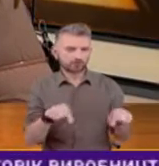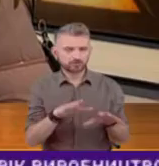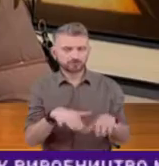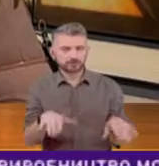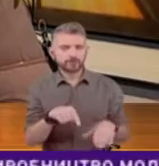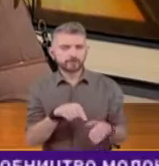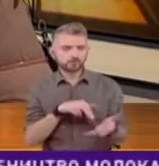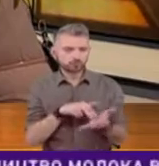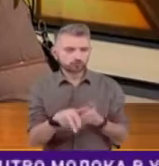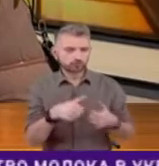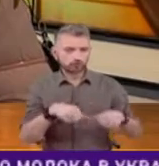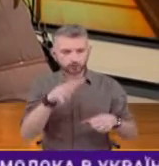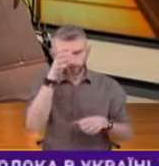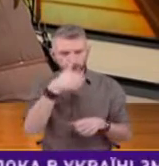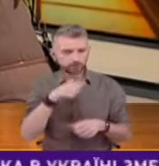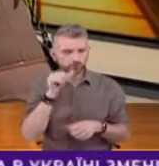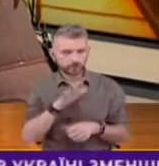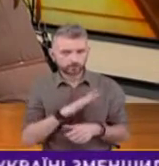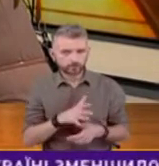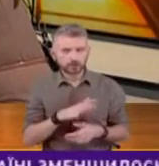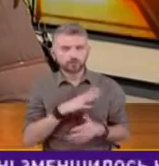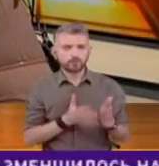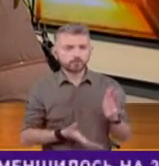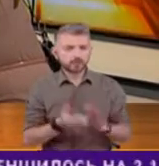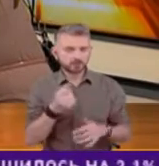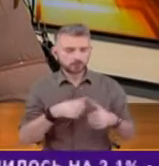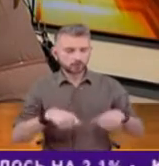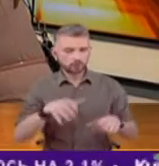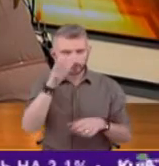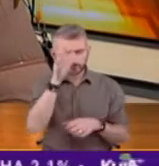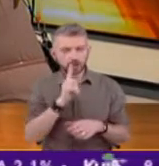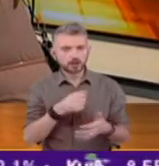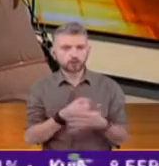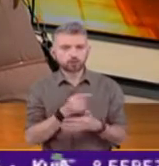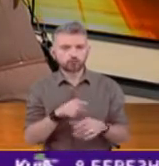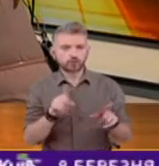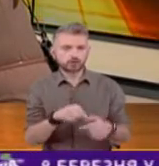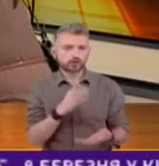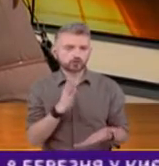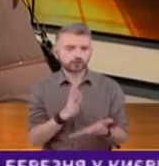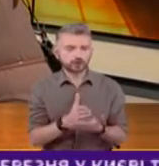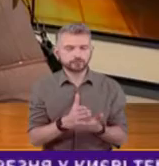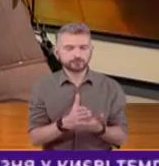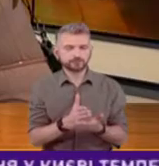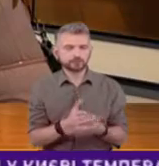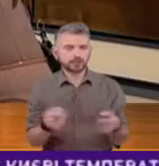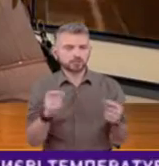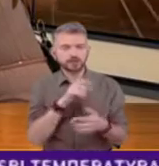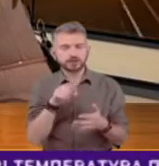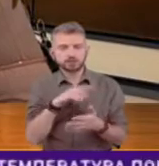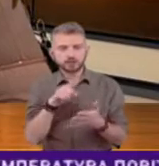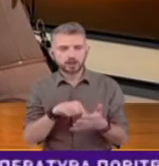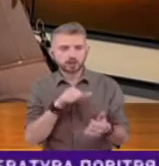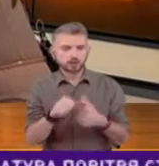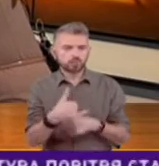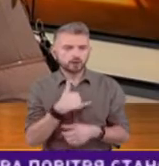пройшов комісію освіти вчора буквально, був підтриманий комісією освіти, але до нього також є певні питання. Зокрема, у мене